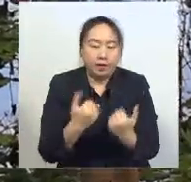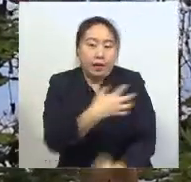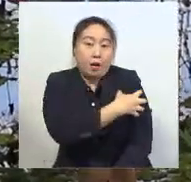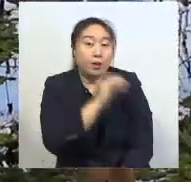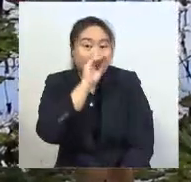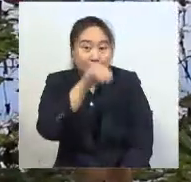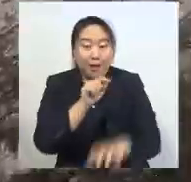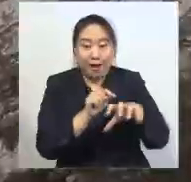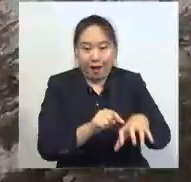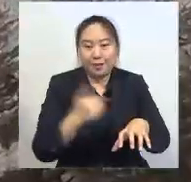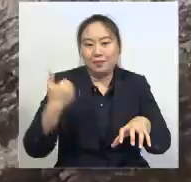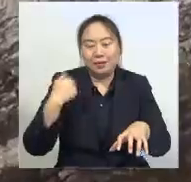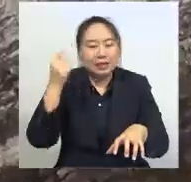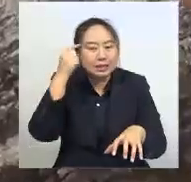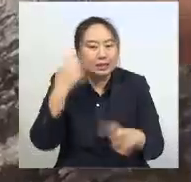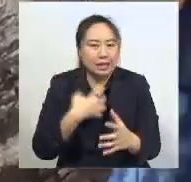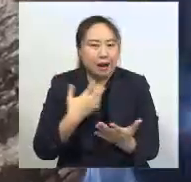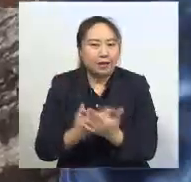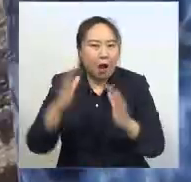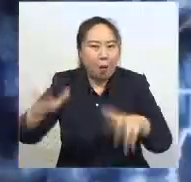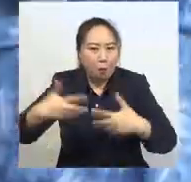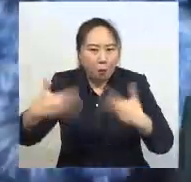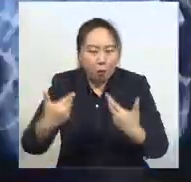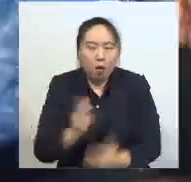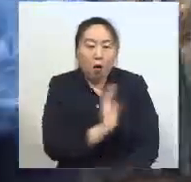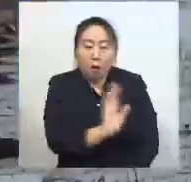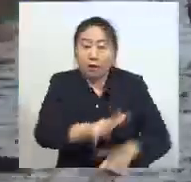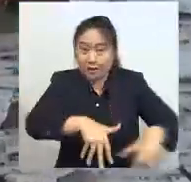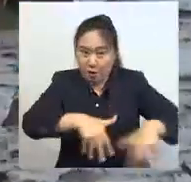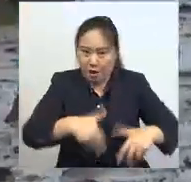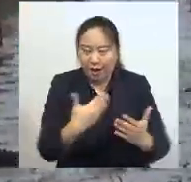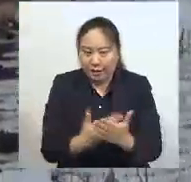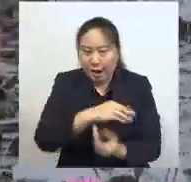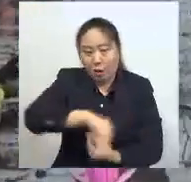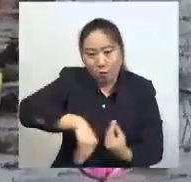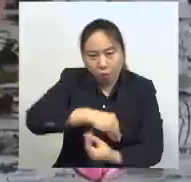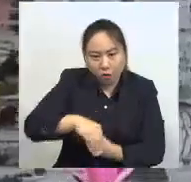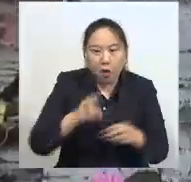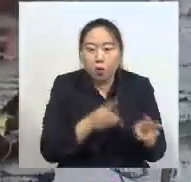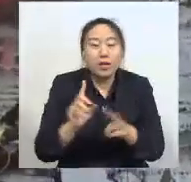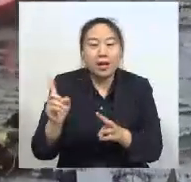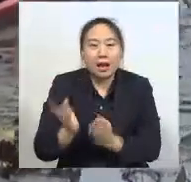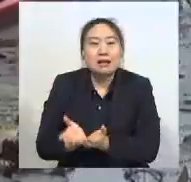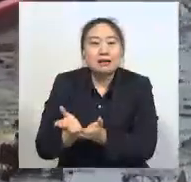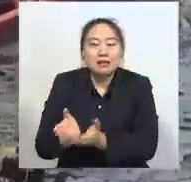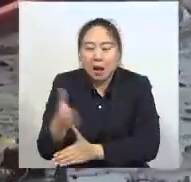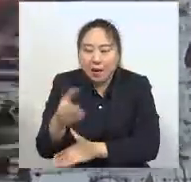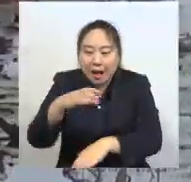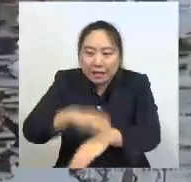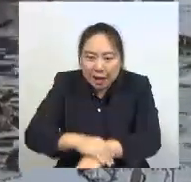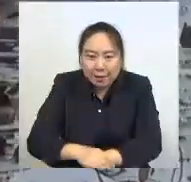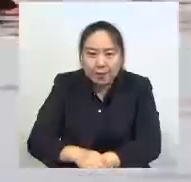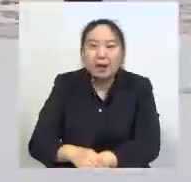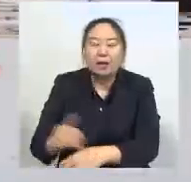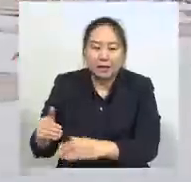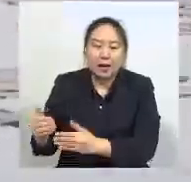อก็ยังมีแนวคิดที่จะสร้างรายได้และการมีส่วนร่วมให้กับชาวบ้านด้วยการนำเรือหาปลาพานักท่องเที่ยวชมความ